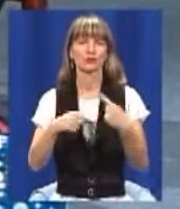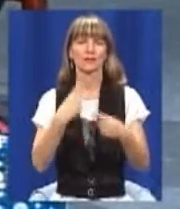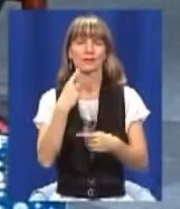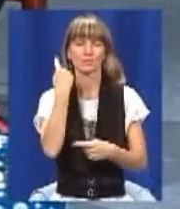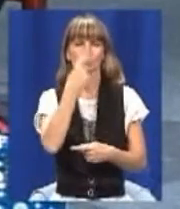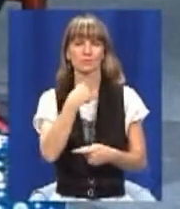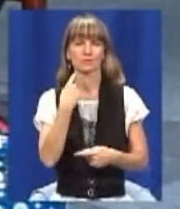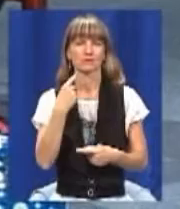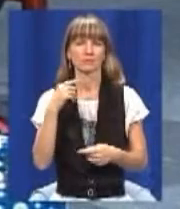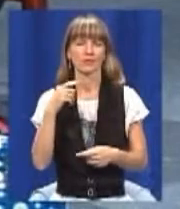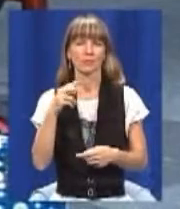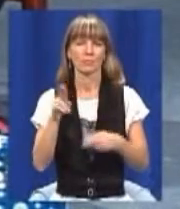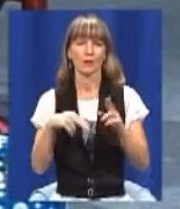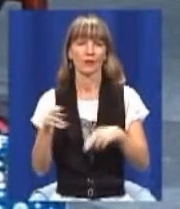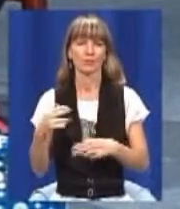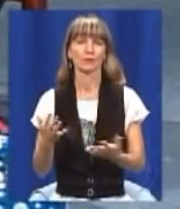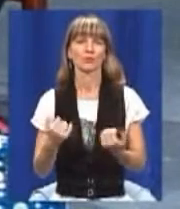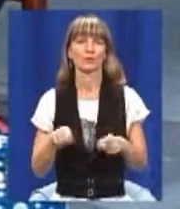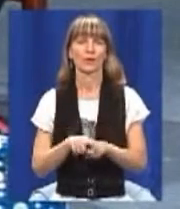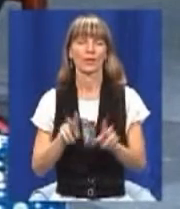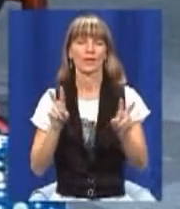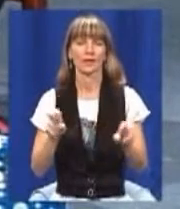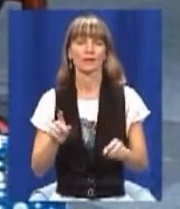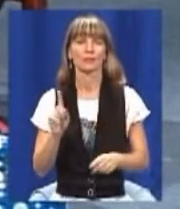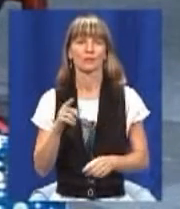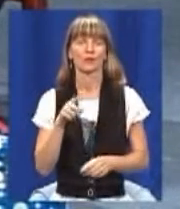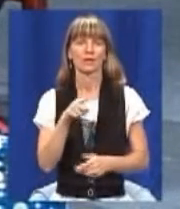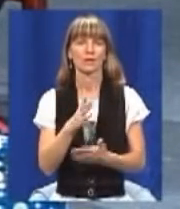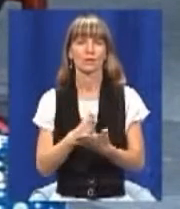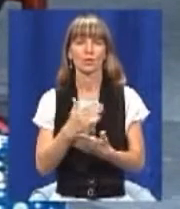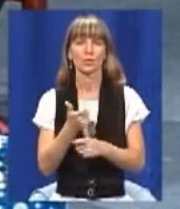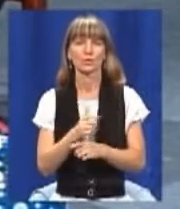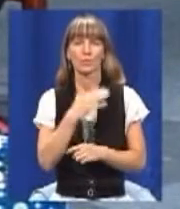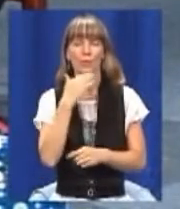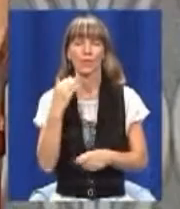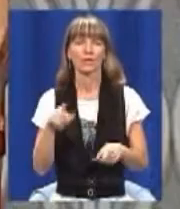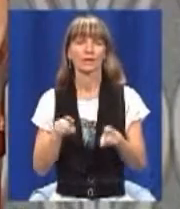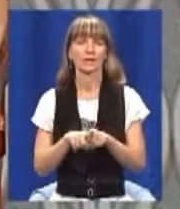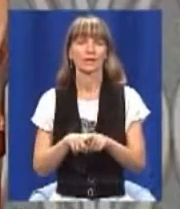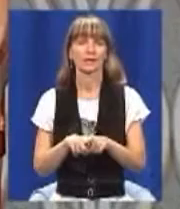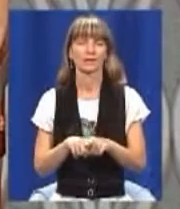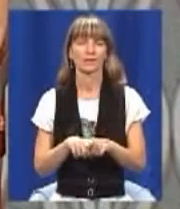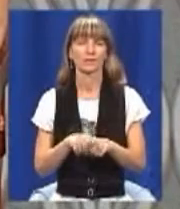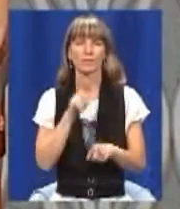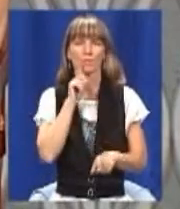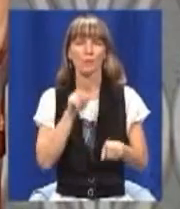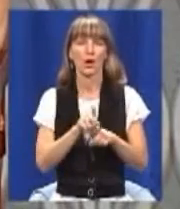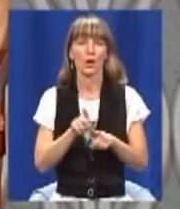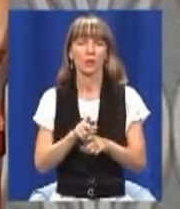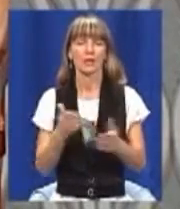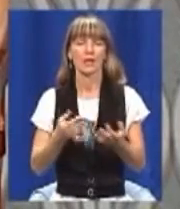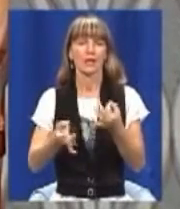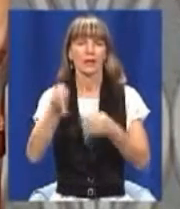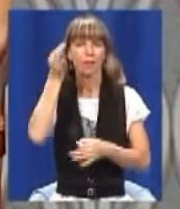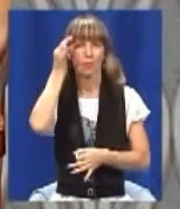зовнішнє забарвлення саме ця порода отримала таку назву, тому що вона має дуже багато таких, знаєте, спільних рис, які можуть інколи